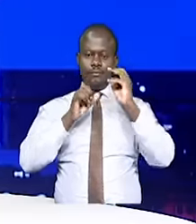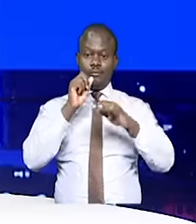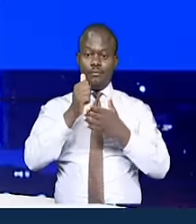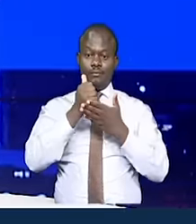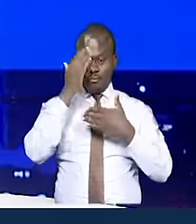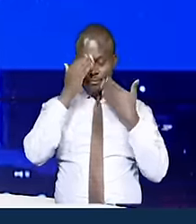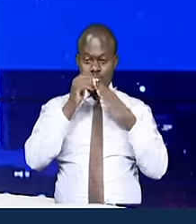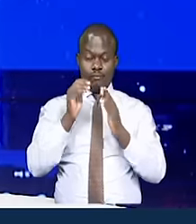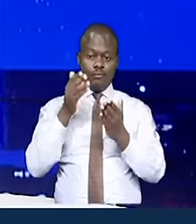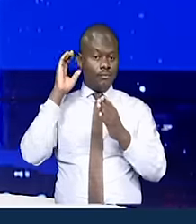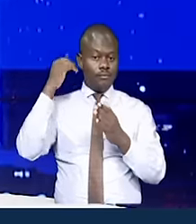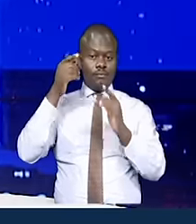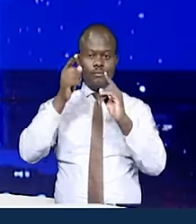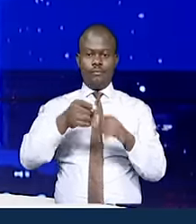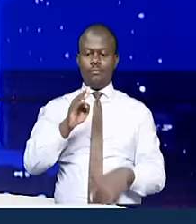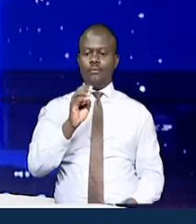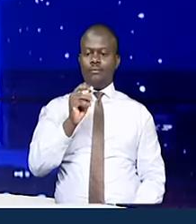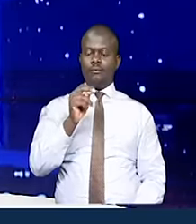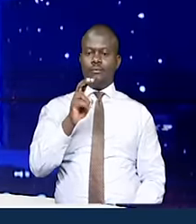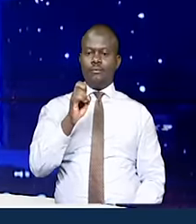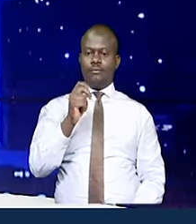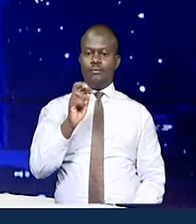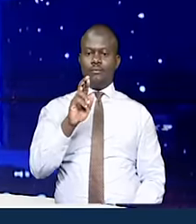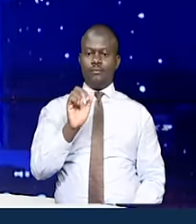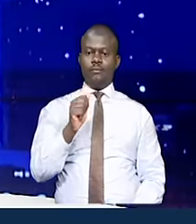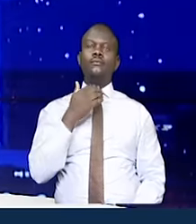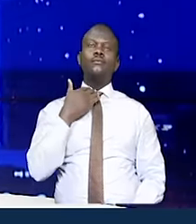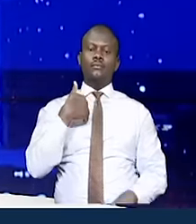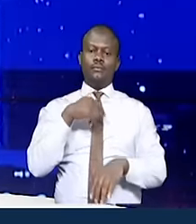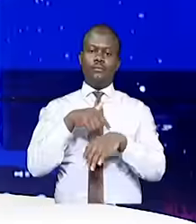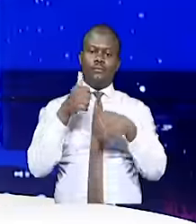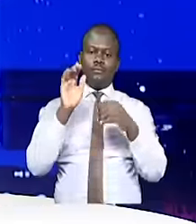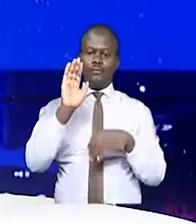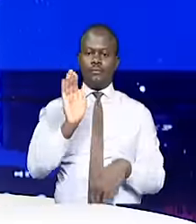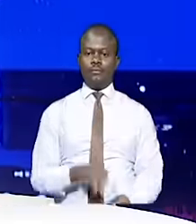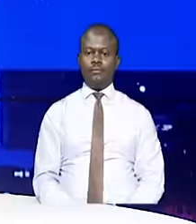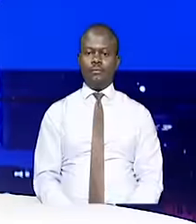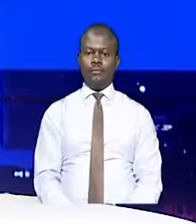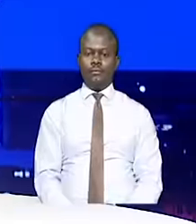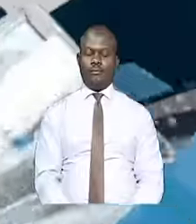tubafashe kugira ngo tubageze aya makuru nari banavantire cyo rero mbifuriza kugira ibihe byiza bahe